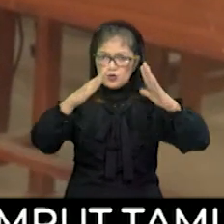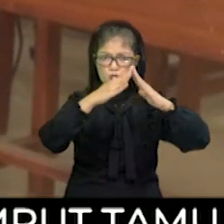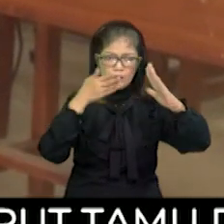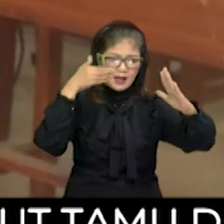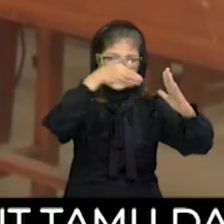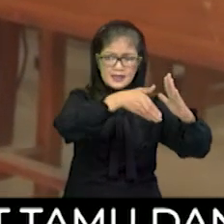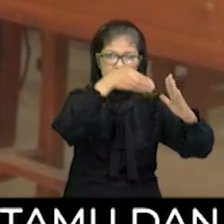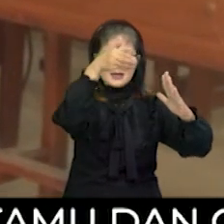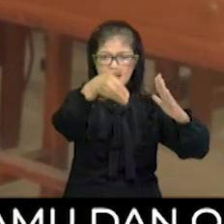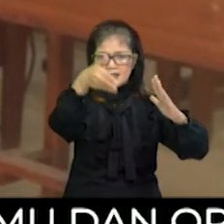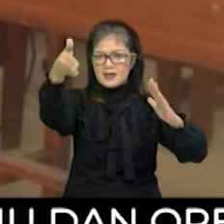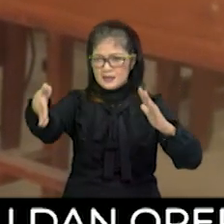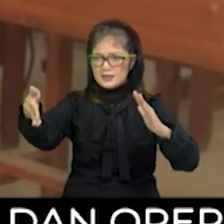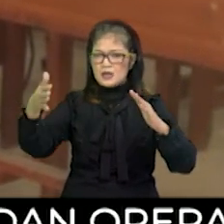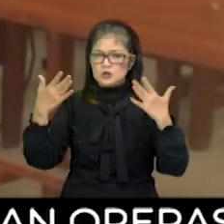rumah warga.